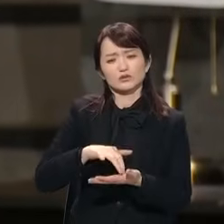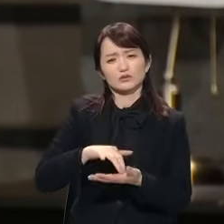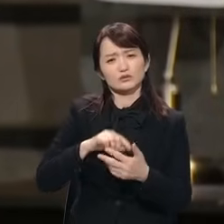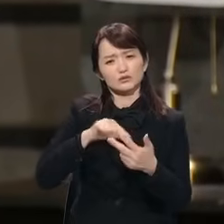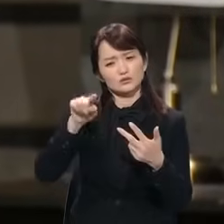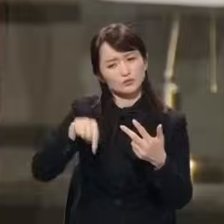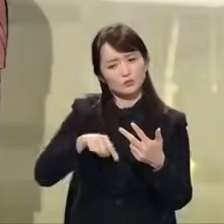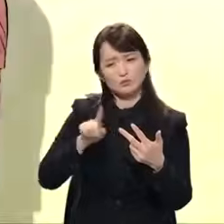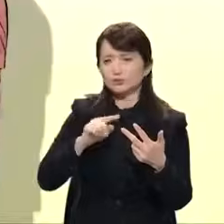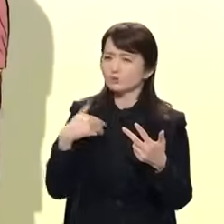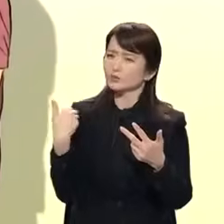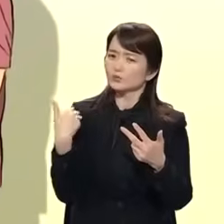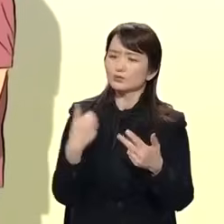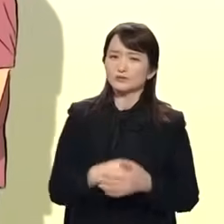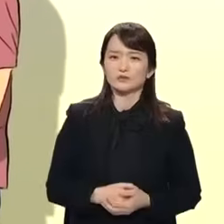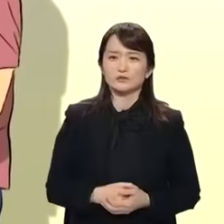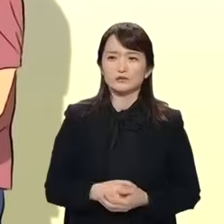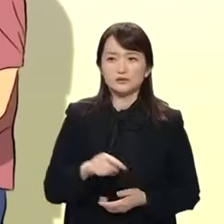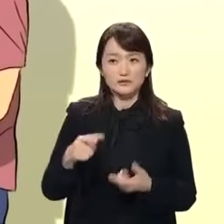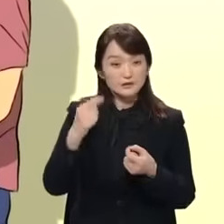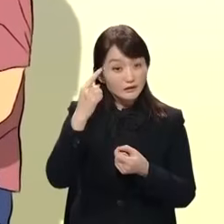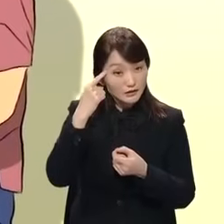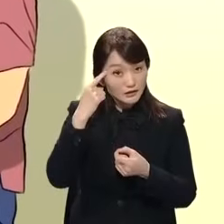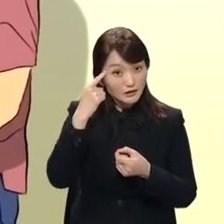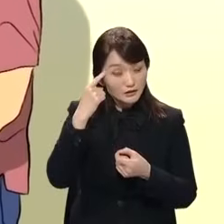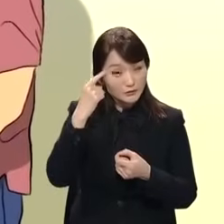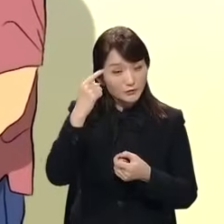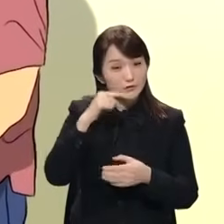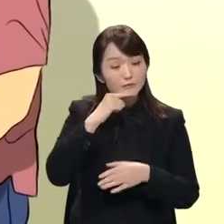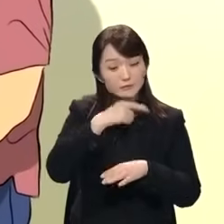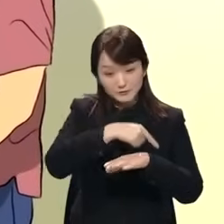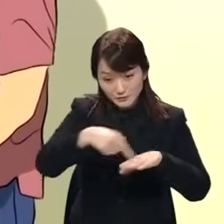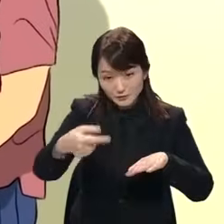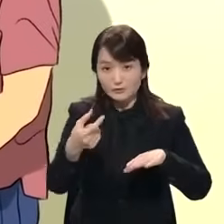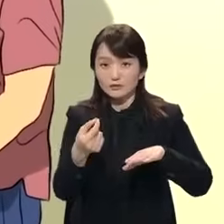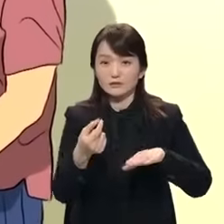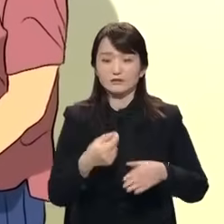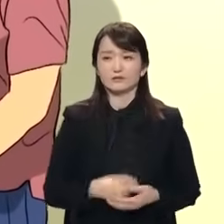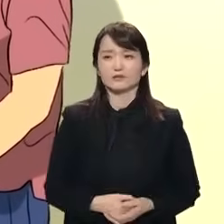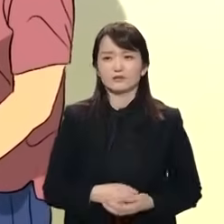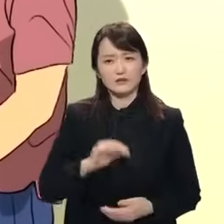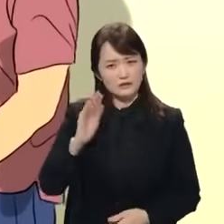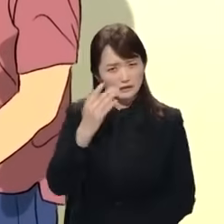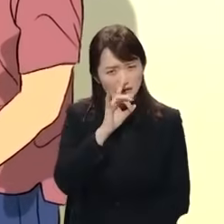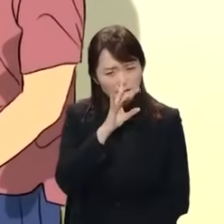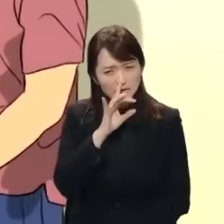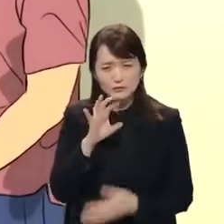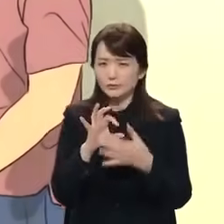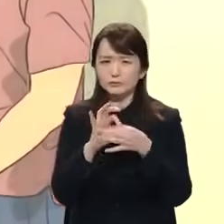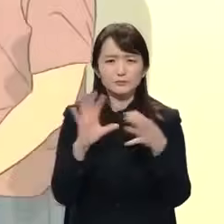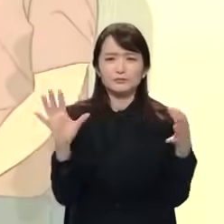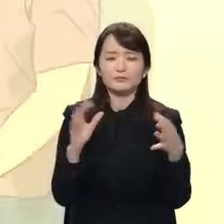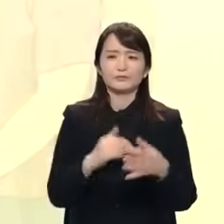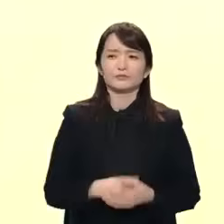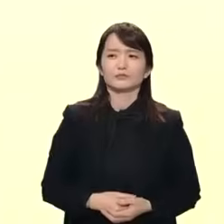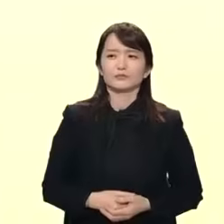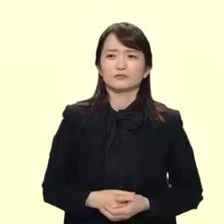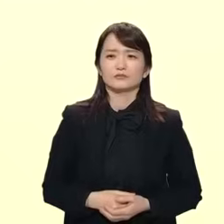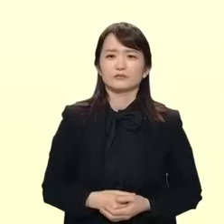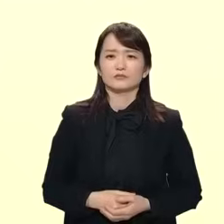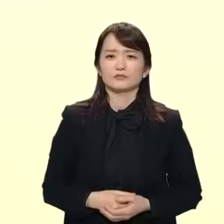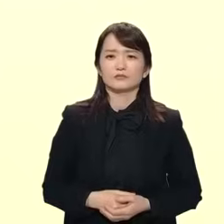따진다면 같은 한민족이 그래서 저는 뭐 이게 무조건 된다 안 된다 이런 걸 떠나서 저분이